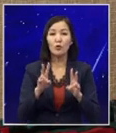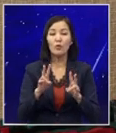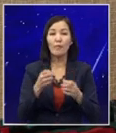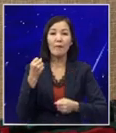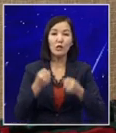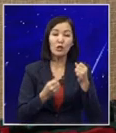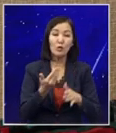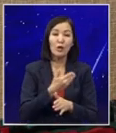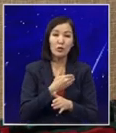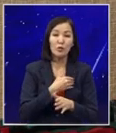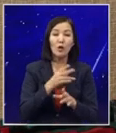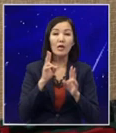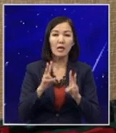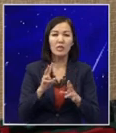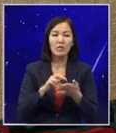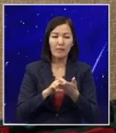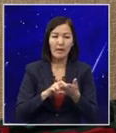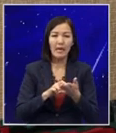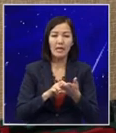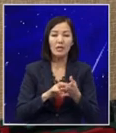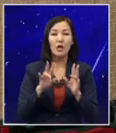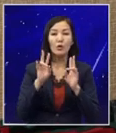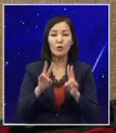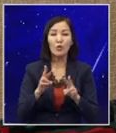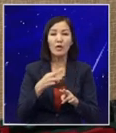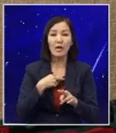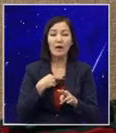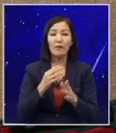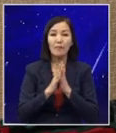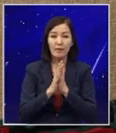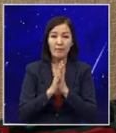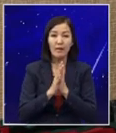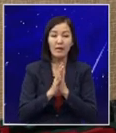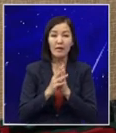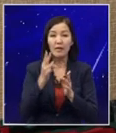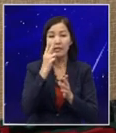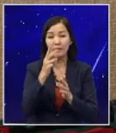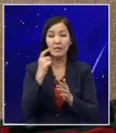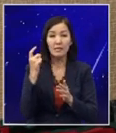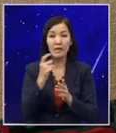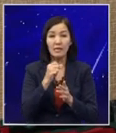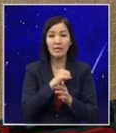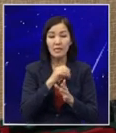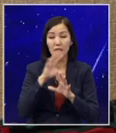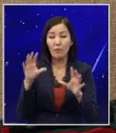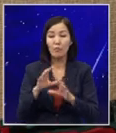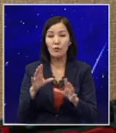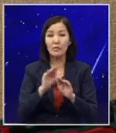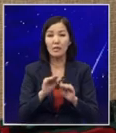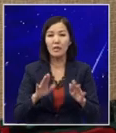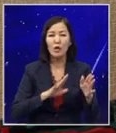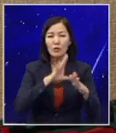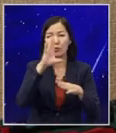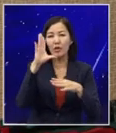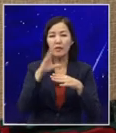водить машину. Конечно, они боялись за меня, но в итоге я их уговорила. Они стали смотреть за хозяйством, заботиться о детях, а я с утра до